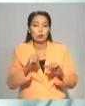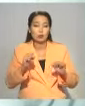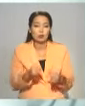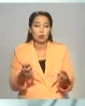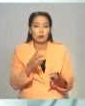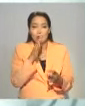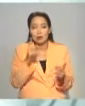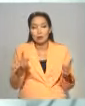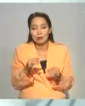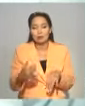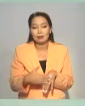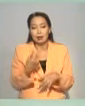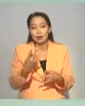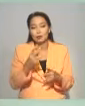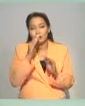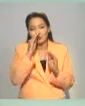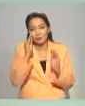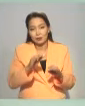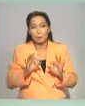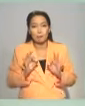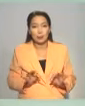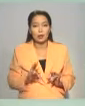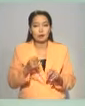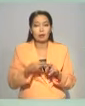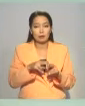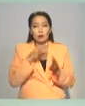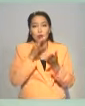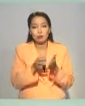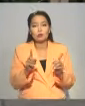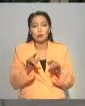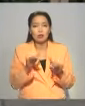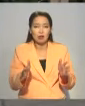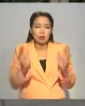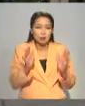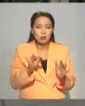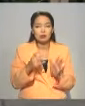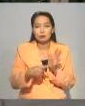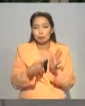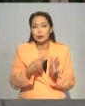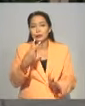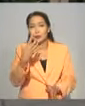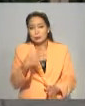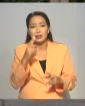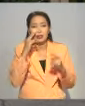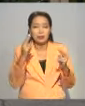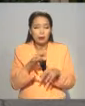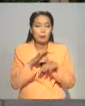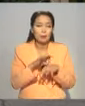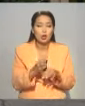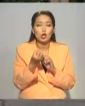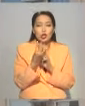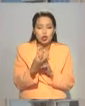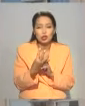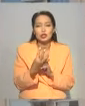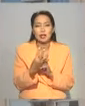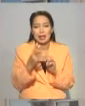работу и наказать виновных. Прокуратура на это отвечает, что дело объемное, уже опрошено 250 свидетелей, проведено